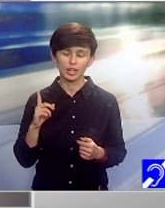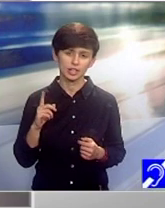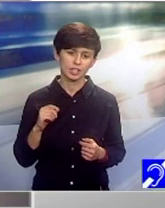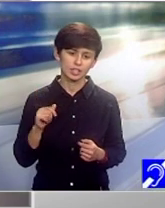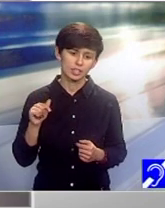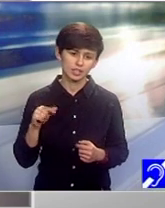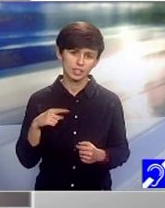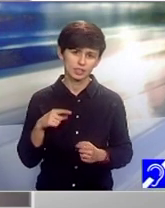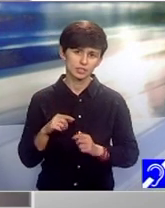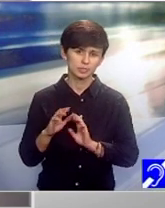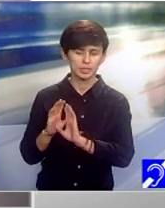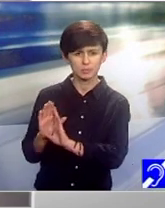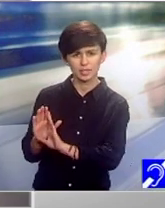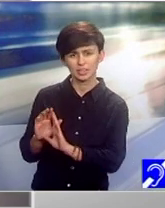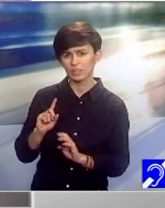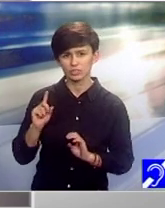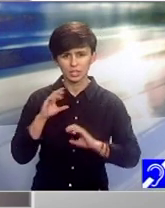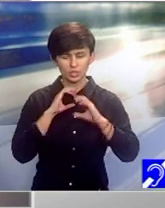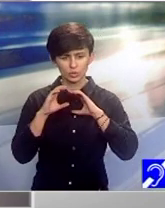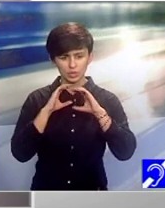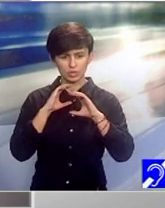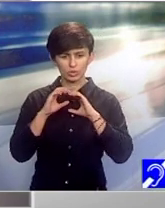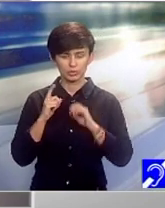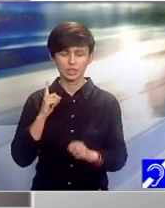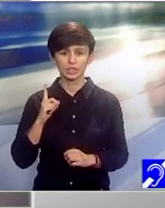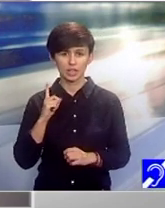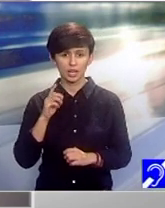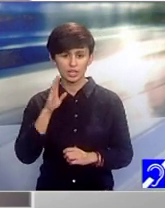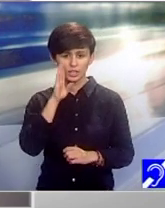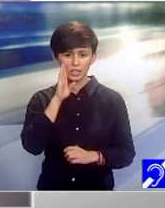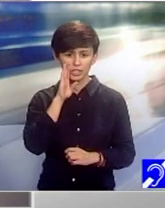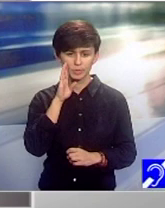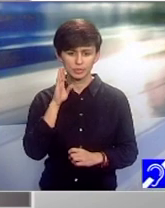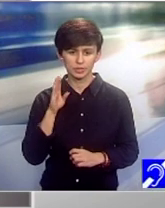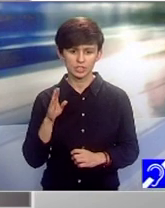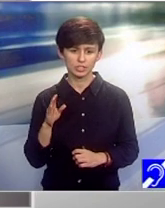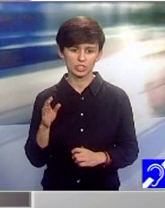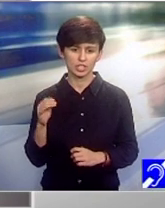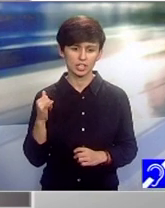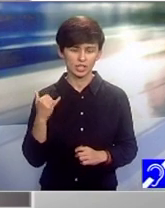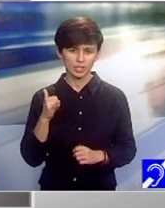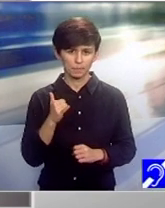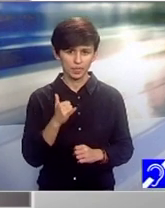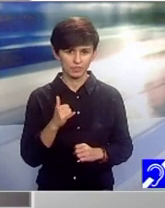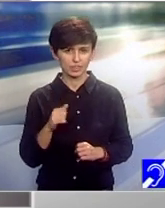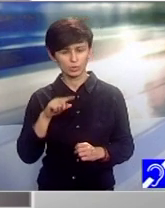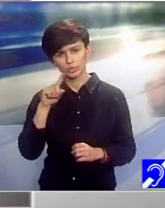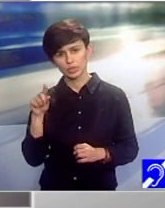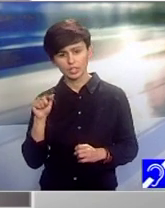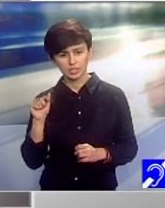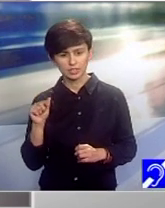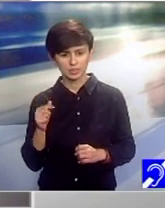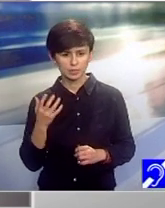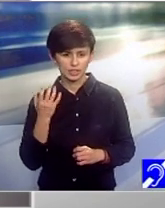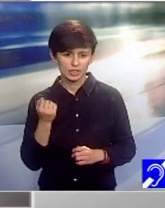Sunt mai retrași, nu întotdeauna comunică cu tine, însă mămicile întotdeauna să vină cu tine la tine cu întrebări de genul, ce ai mâncat